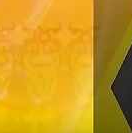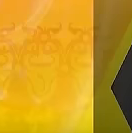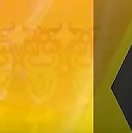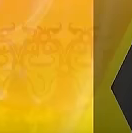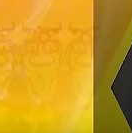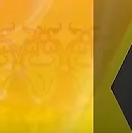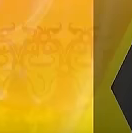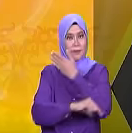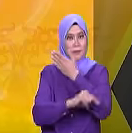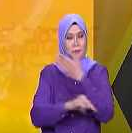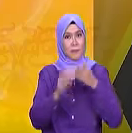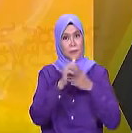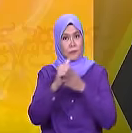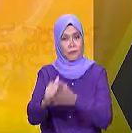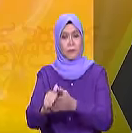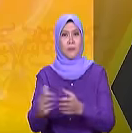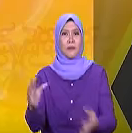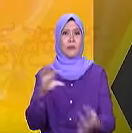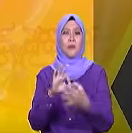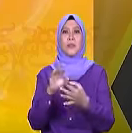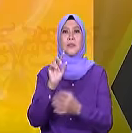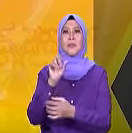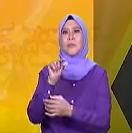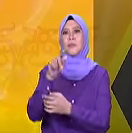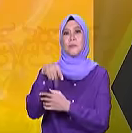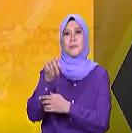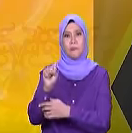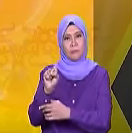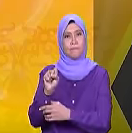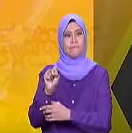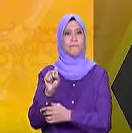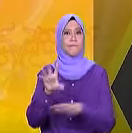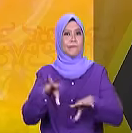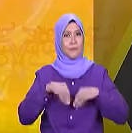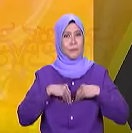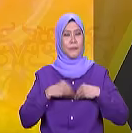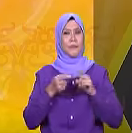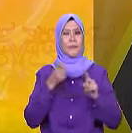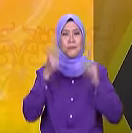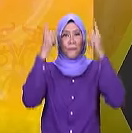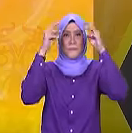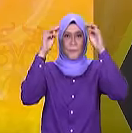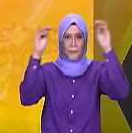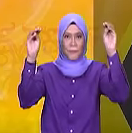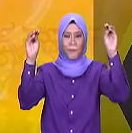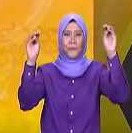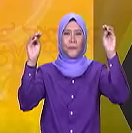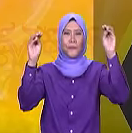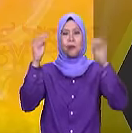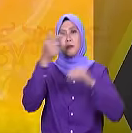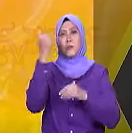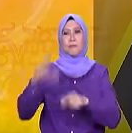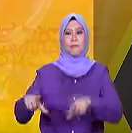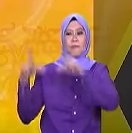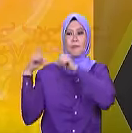Kerajaan negeri di bawah pimpinan gabungan Parti Sarawak GPS menyambut baik keputusan Perdana Menteri Tan Sri Muhyiddin Yassin atas